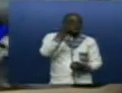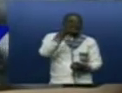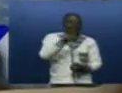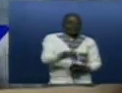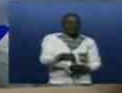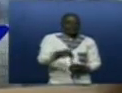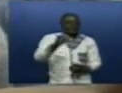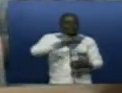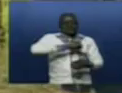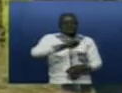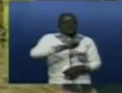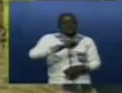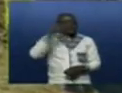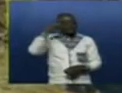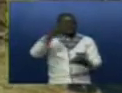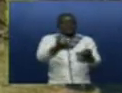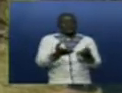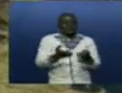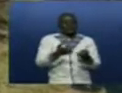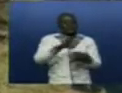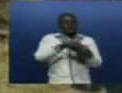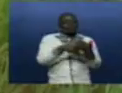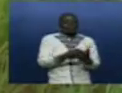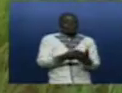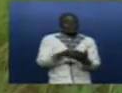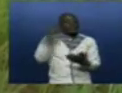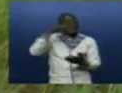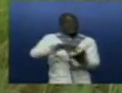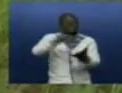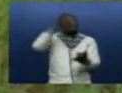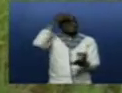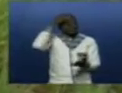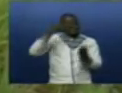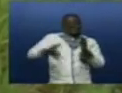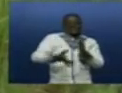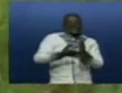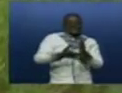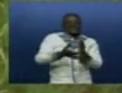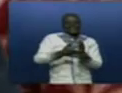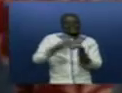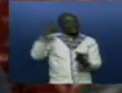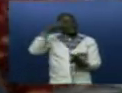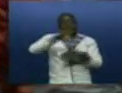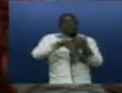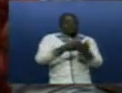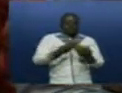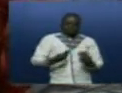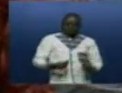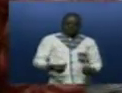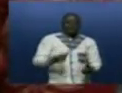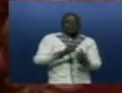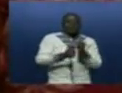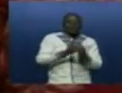dynamisme, une volonté d'agir, etc. Les gens ont envie d'apprendre des nouvelles techniques, de trouver des solutions à leurs problèmes. Donc si nous, on peut